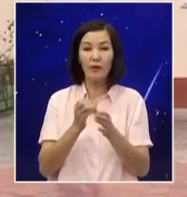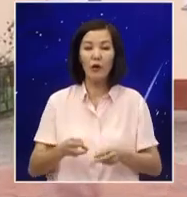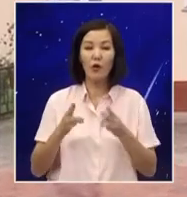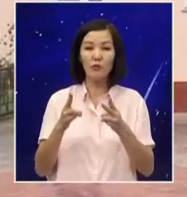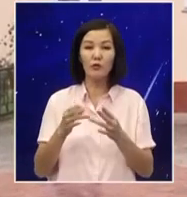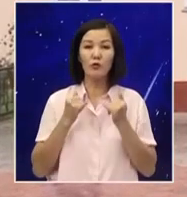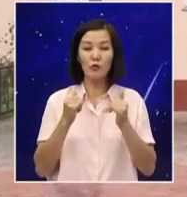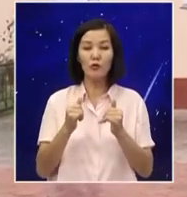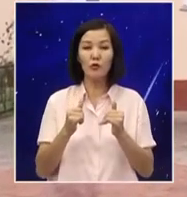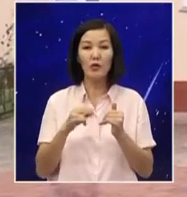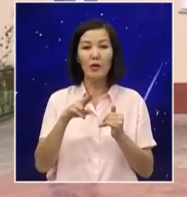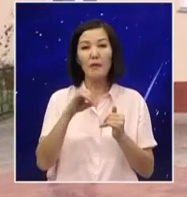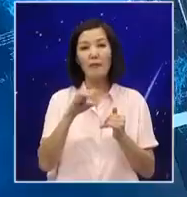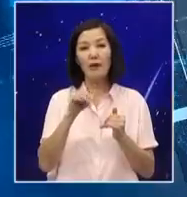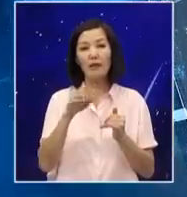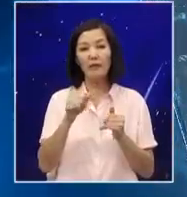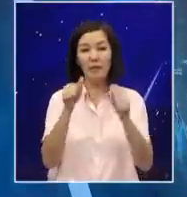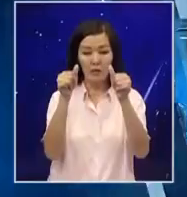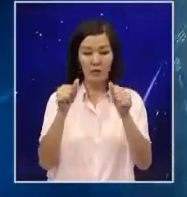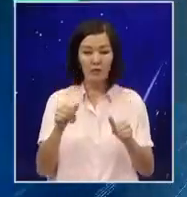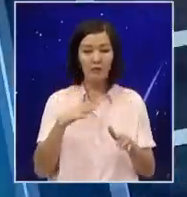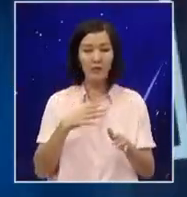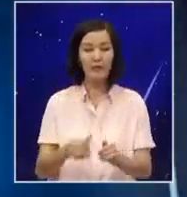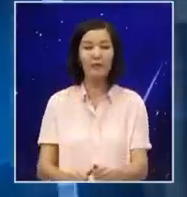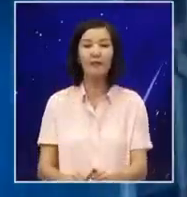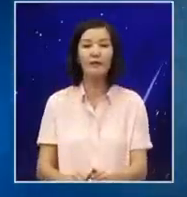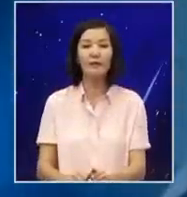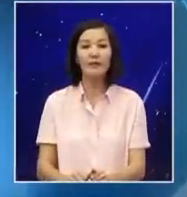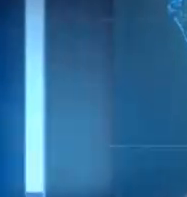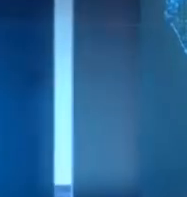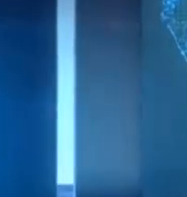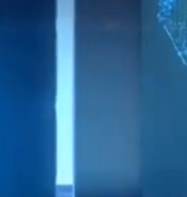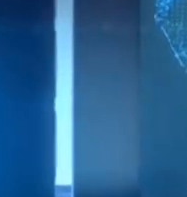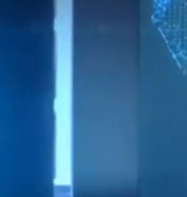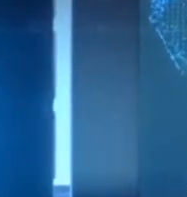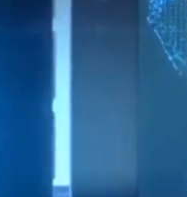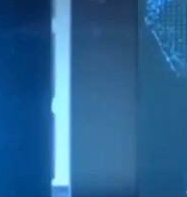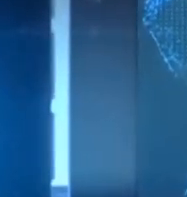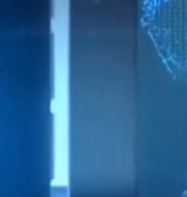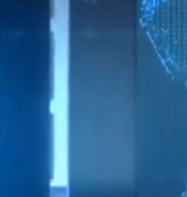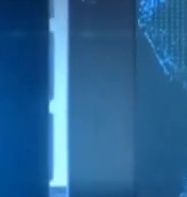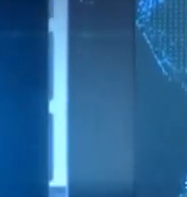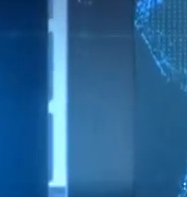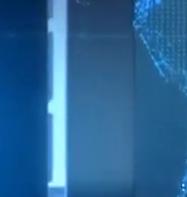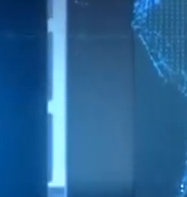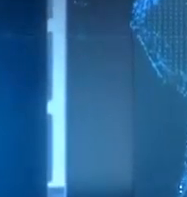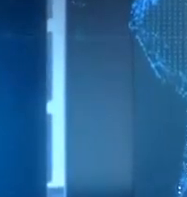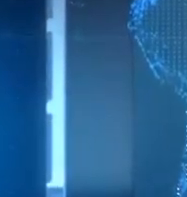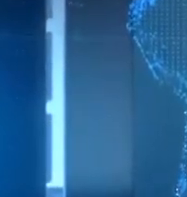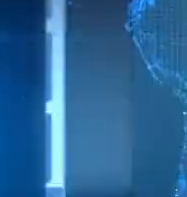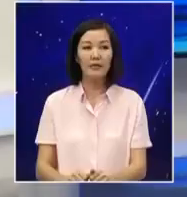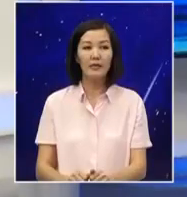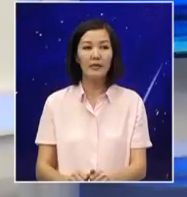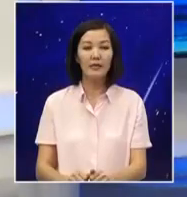үшін парталарға жадынамаларда жапсырылыпты. Медет Шумабай, Абзал Нүсіпов, Жетісу телеарнасы.